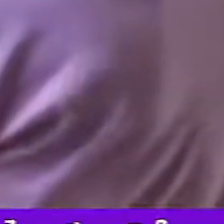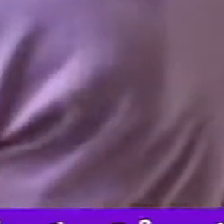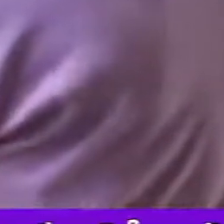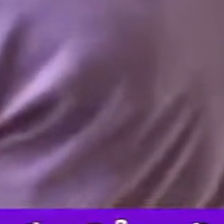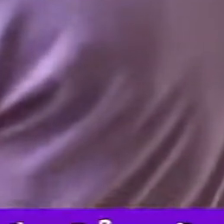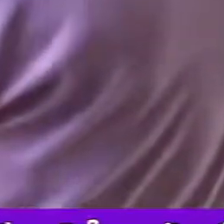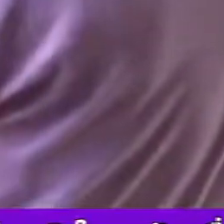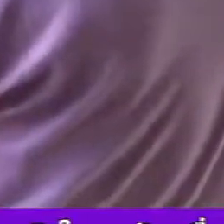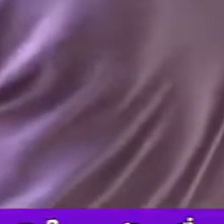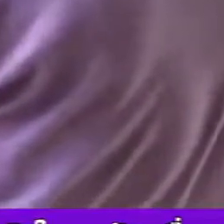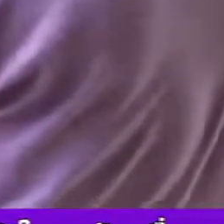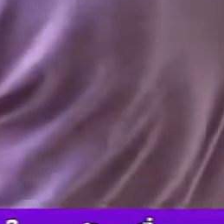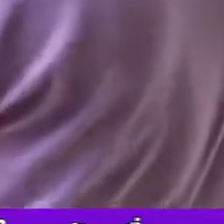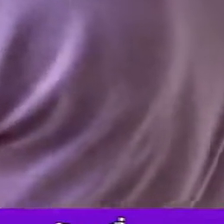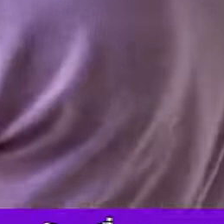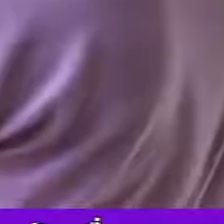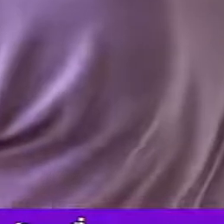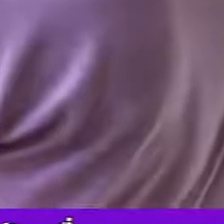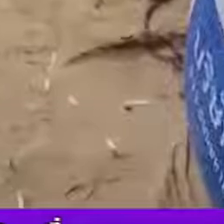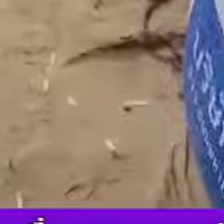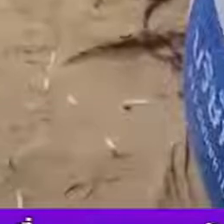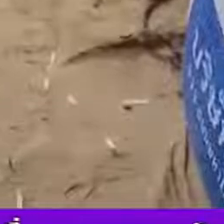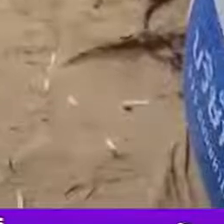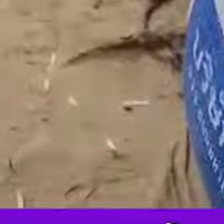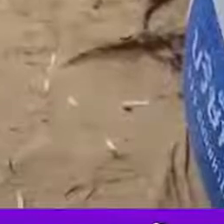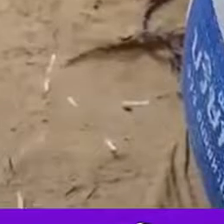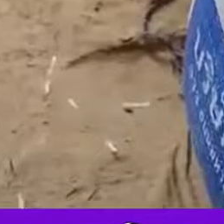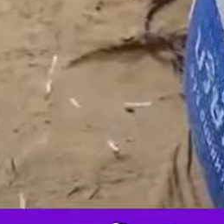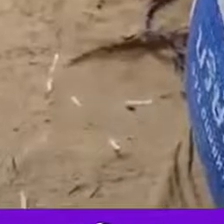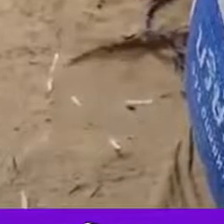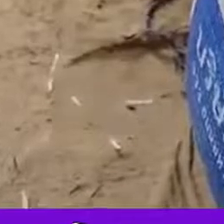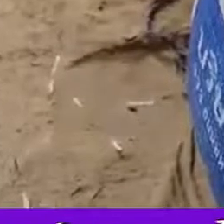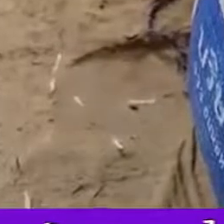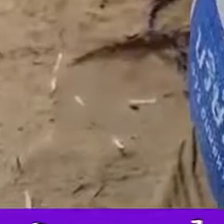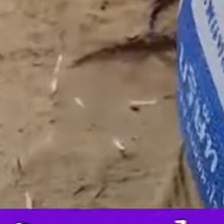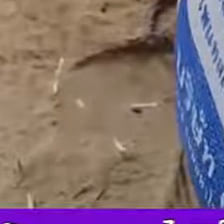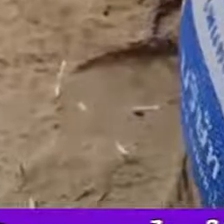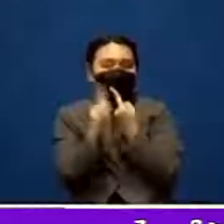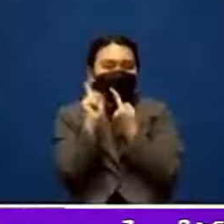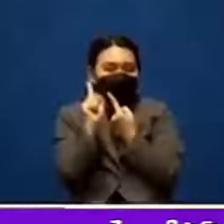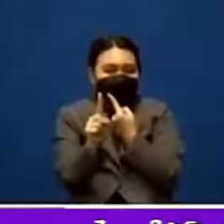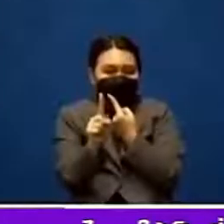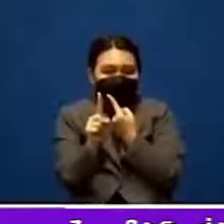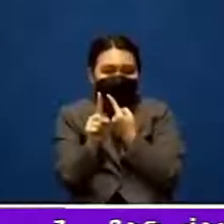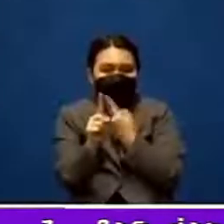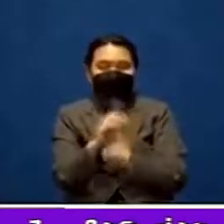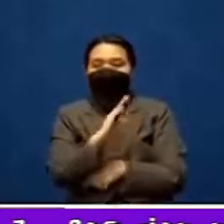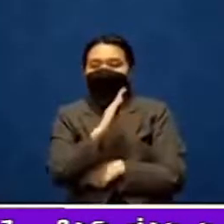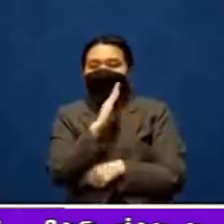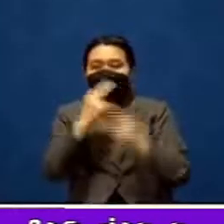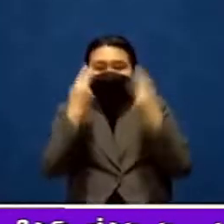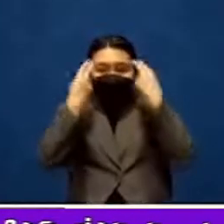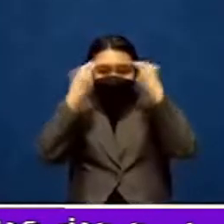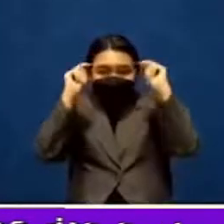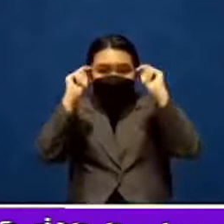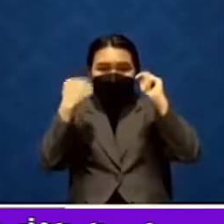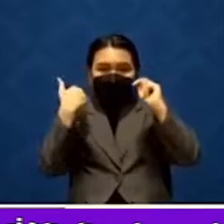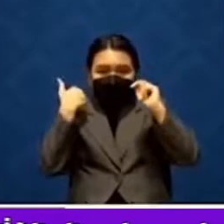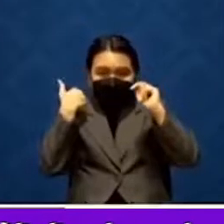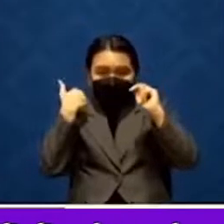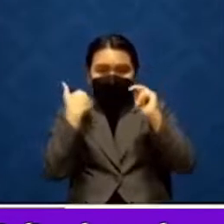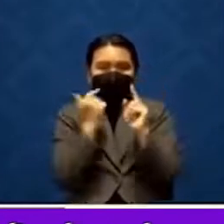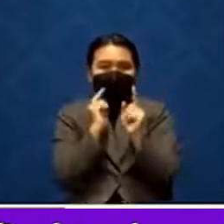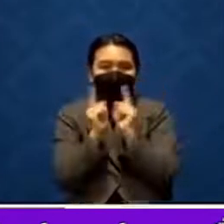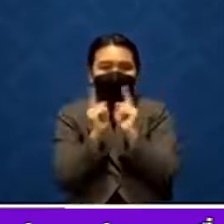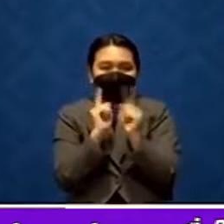4.5 ล้านกระสอบพยายามตรึงราคาปุ๋ยในประเทศไว้หลังจากท่านนายกไปเปิดสัมพันธไมตรีกับซา